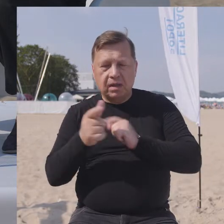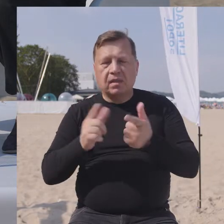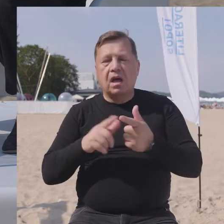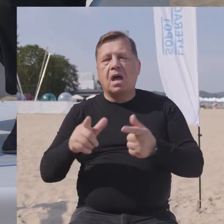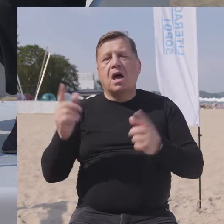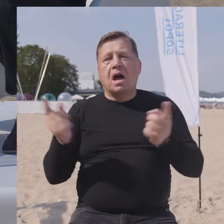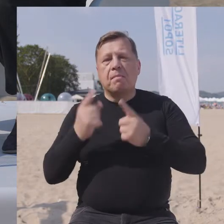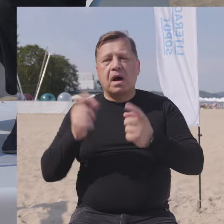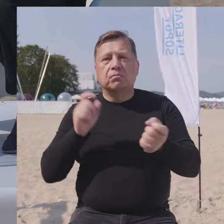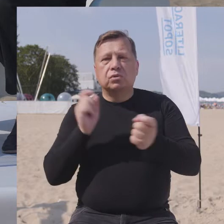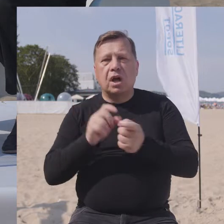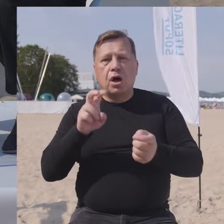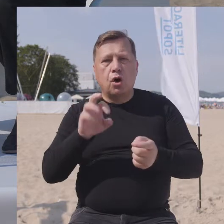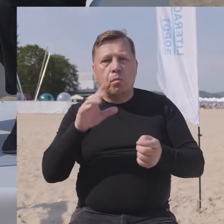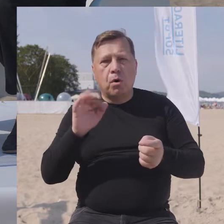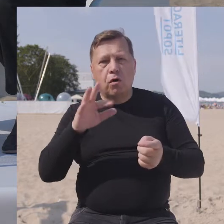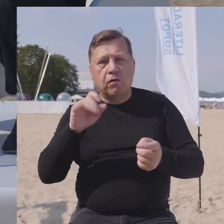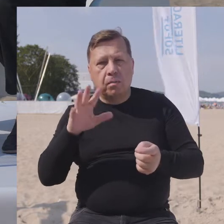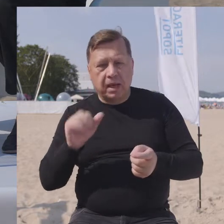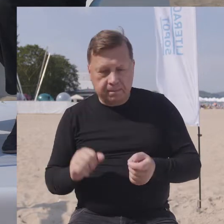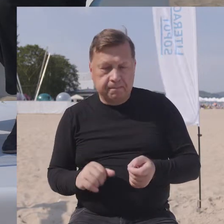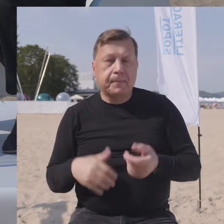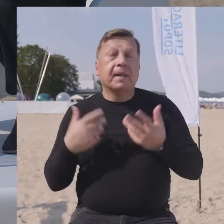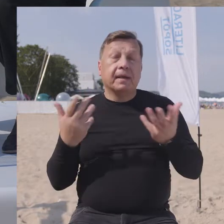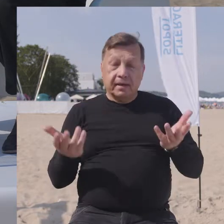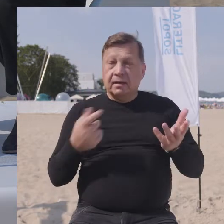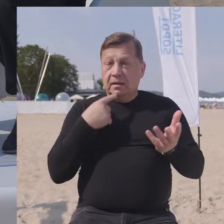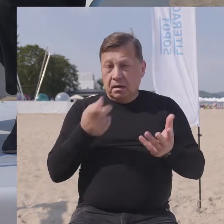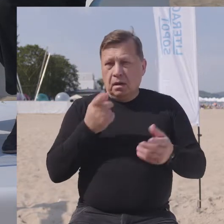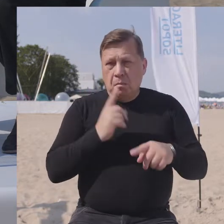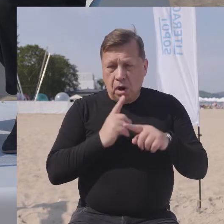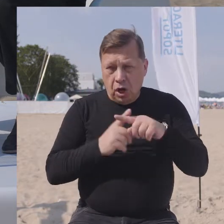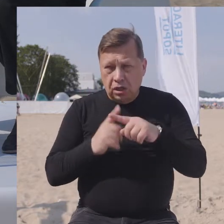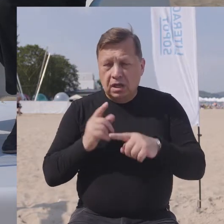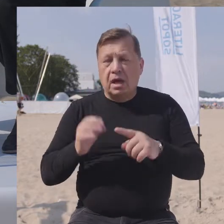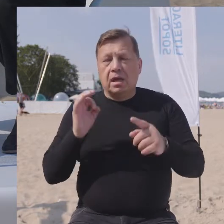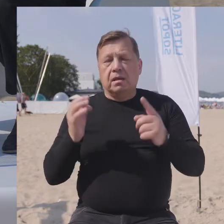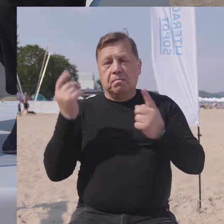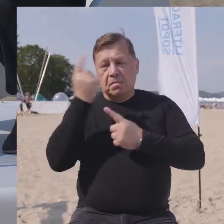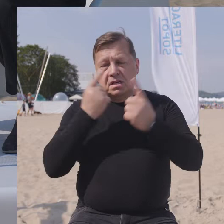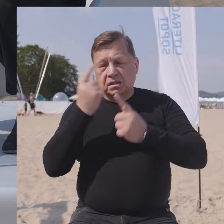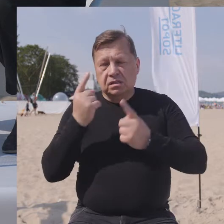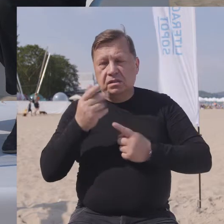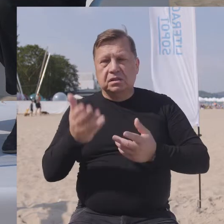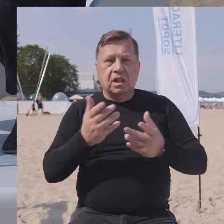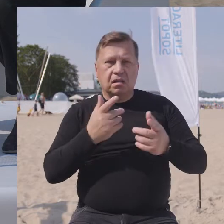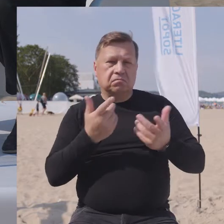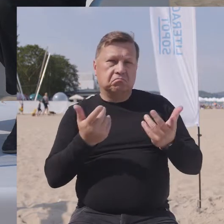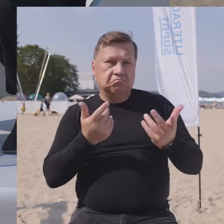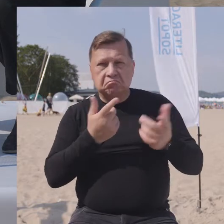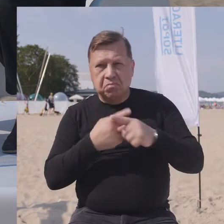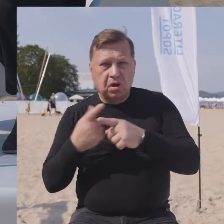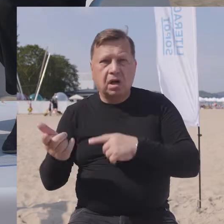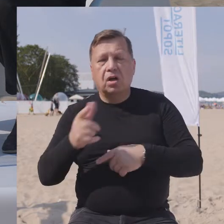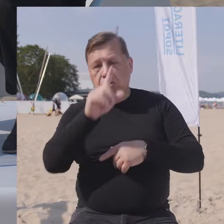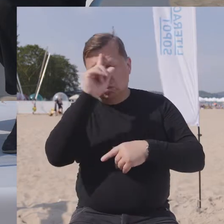Homofobii. Jest się więc czego złapać, żeby pozytywnie, optymistycznie myśleć o tym, w jaki sposób